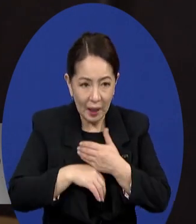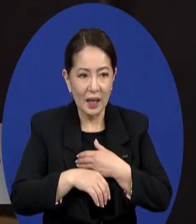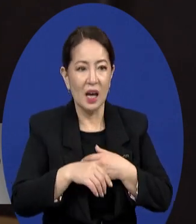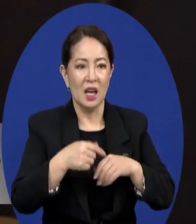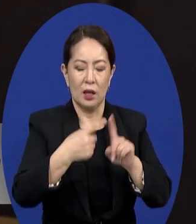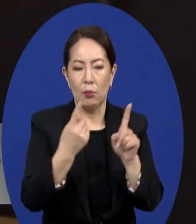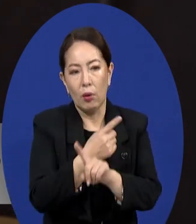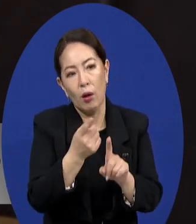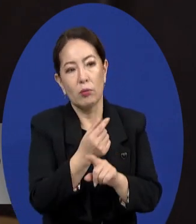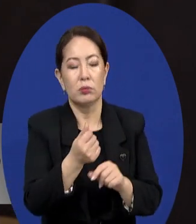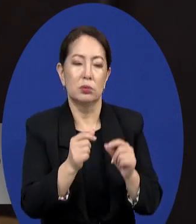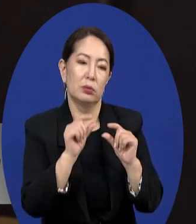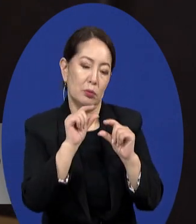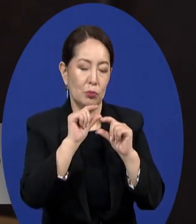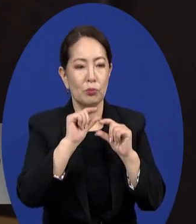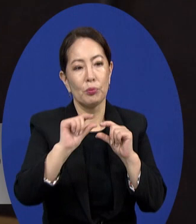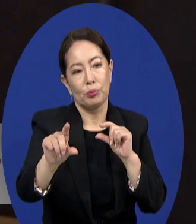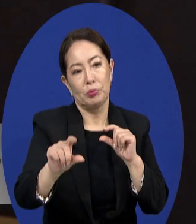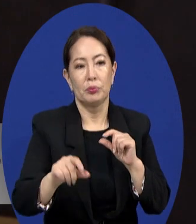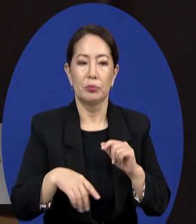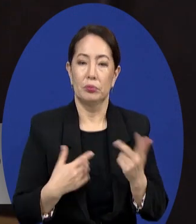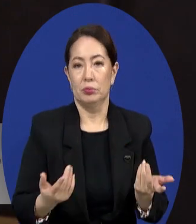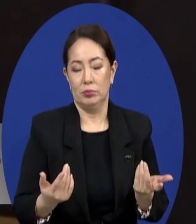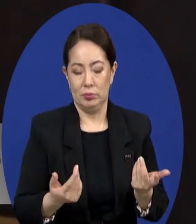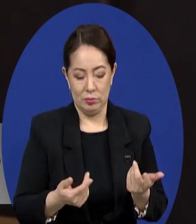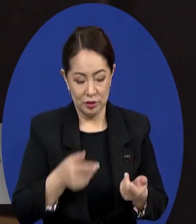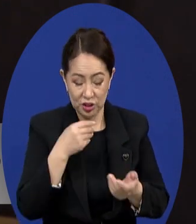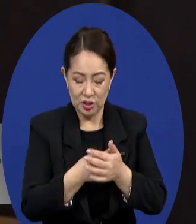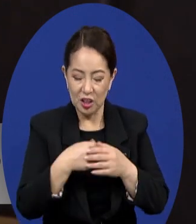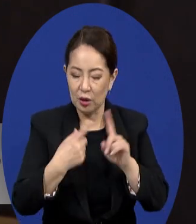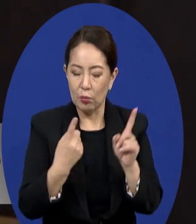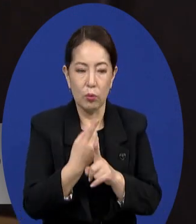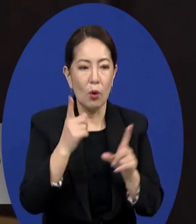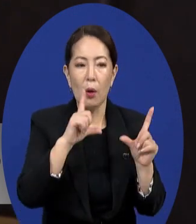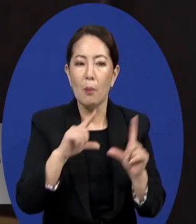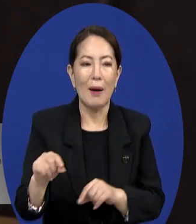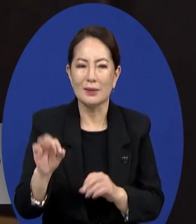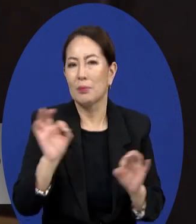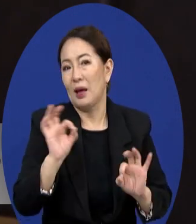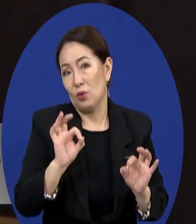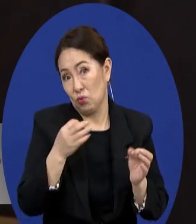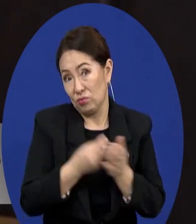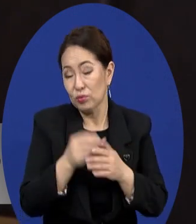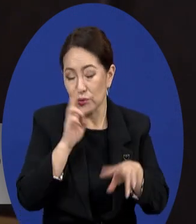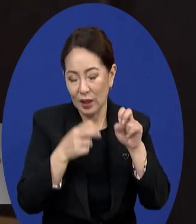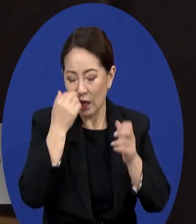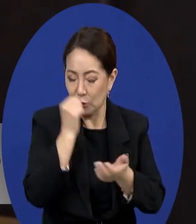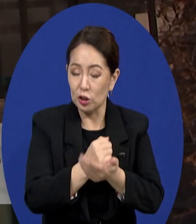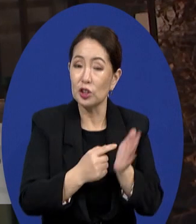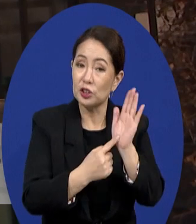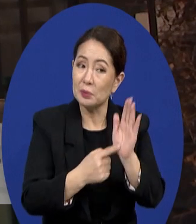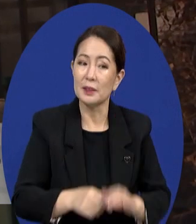зардал хариуцлага хоёр хоорондоо дүүхгүй байгаа учраас авилгын гэмтрүүд буурдгүй маа гэдэг ийм судалгаануудыг гаргаад нотолсон байдаг